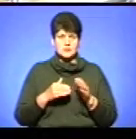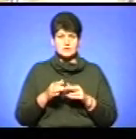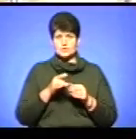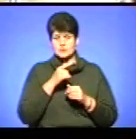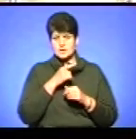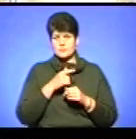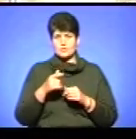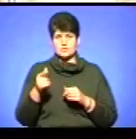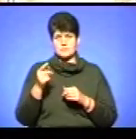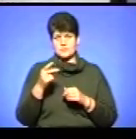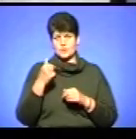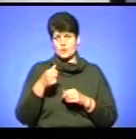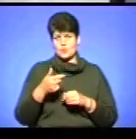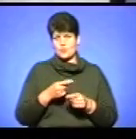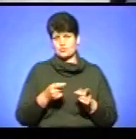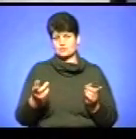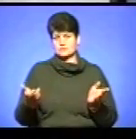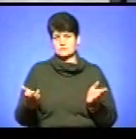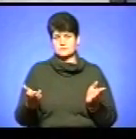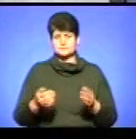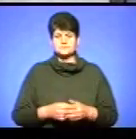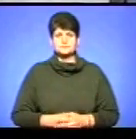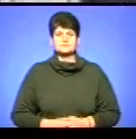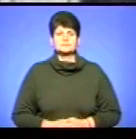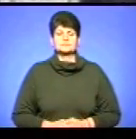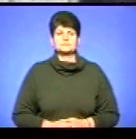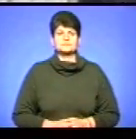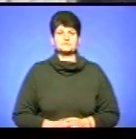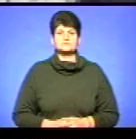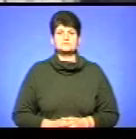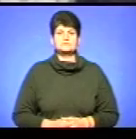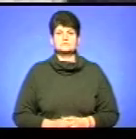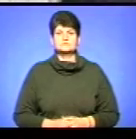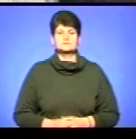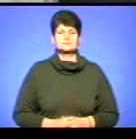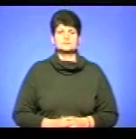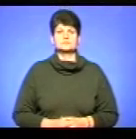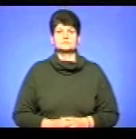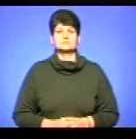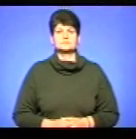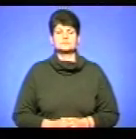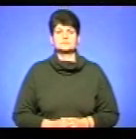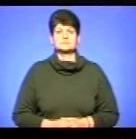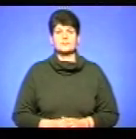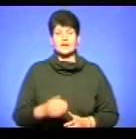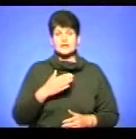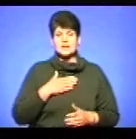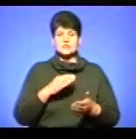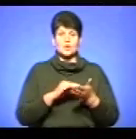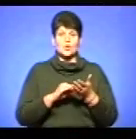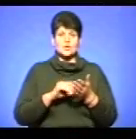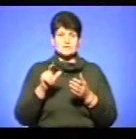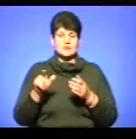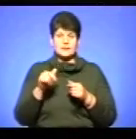протязі півтора року. Любов Гадомська, Оксана Галіяш, новини. Наші кореспонденти так